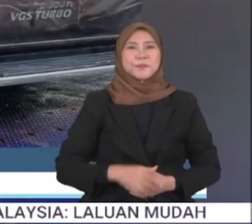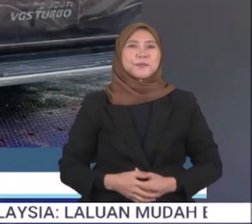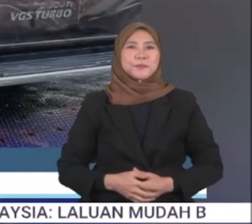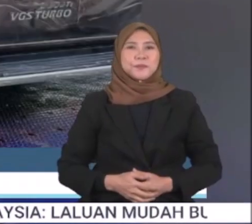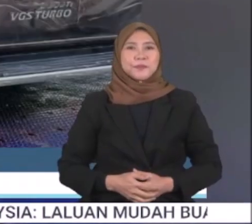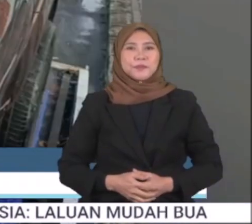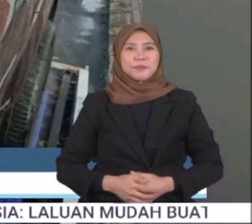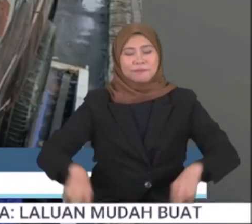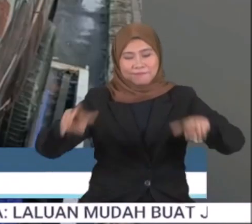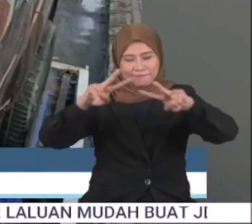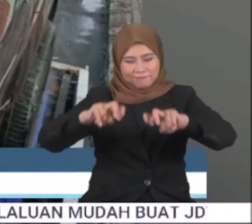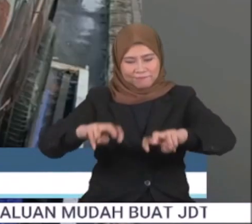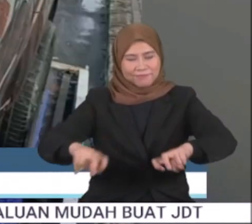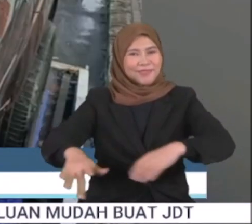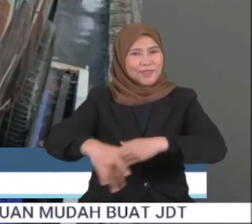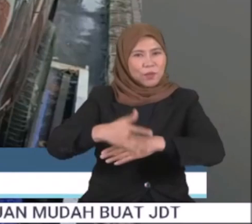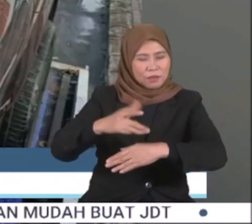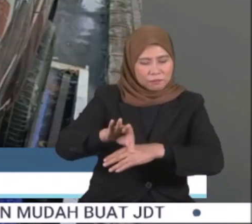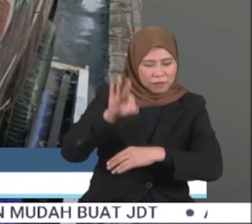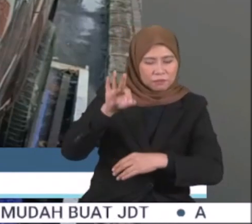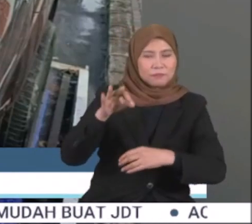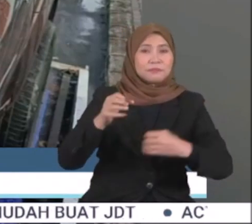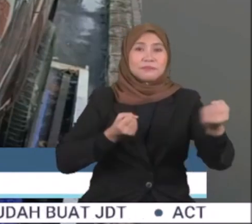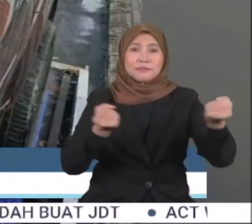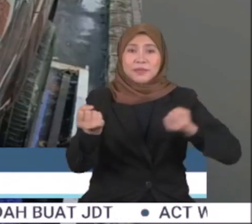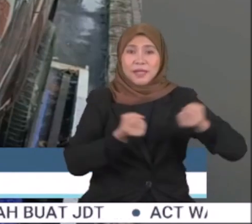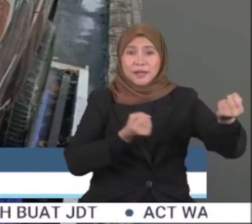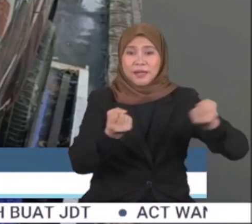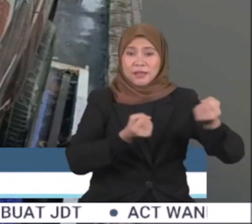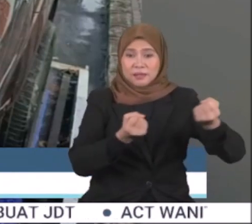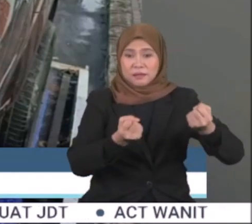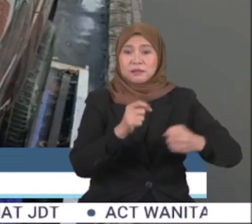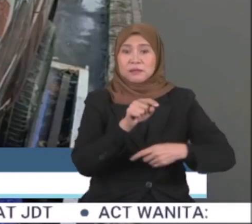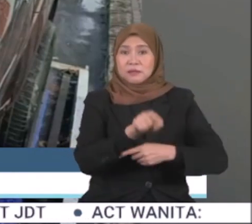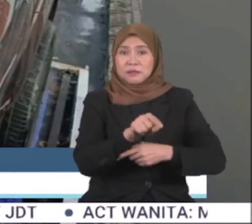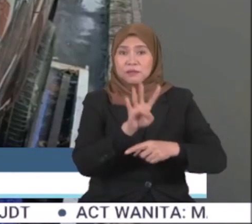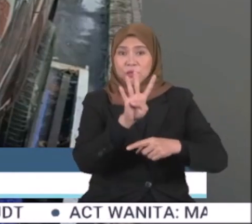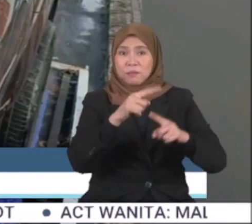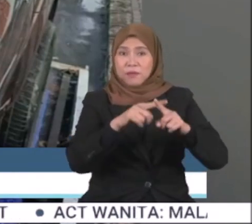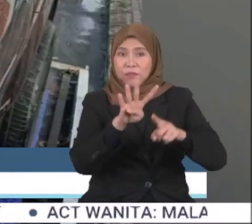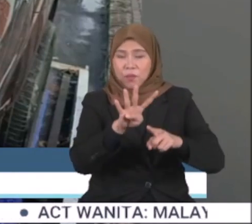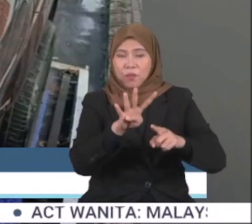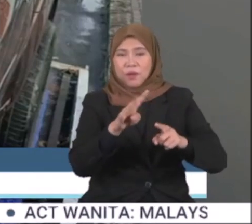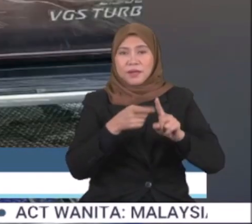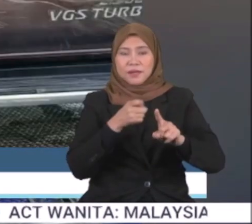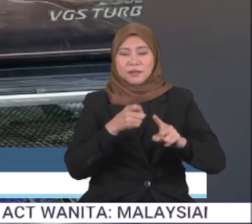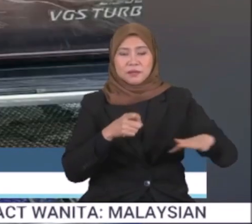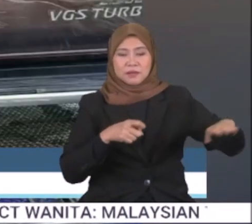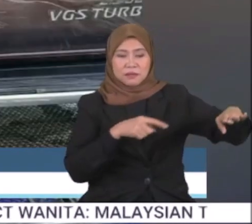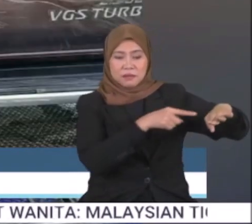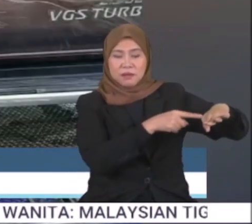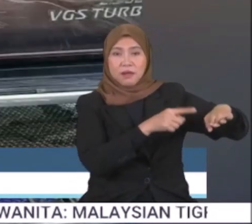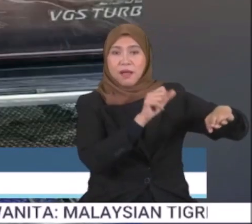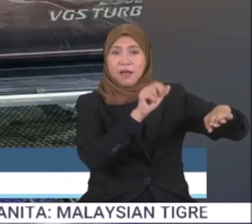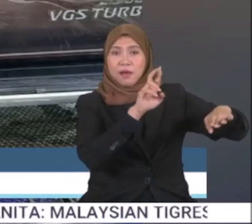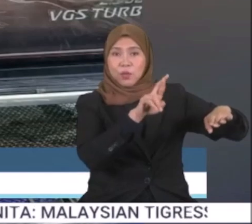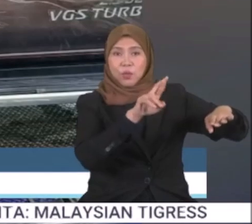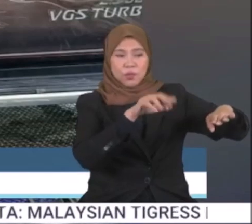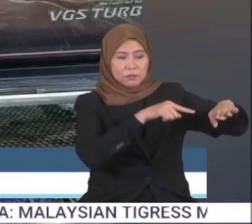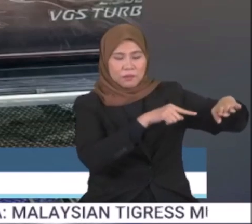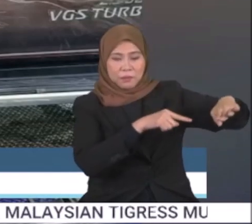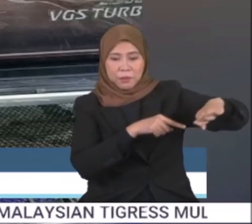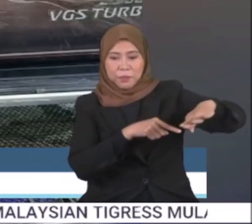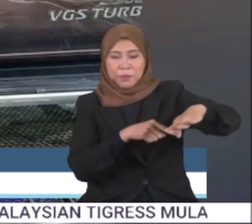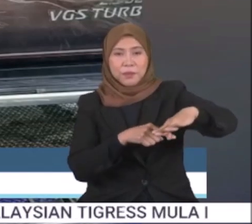parah siasatan awal mendapati kenderaan pacuan empat roda yang datang dari arah alur jambu Kuala nerus